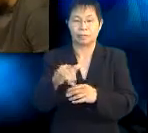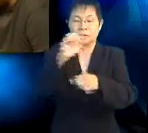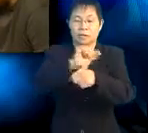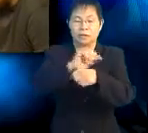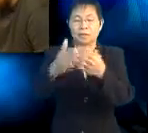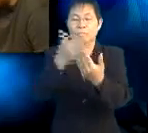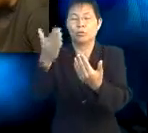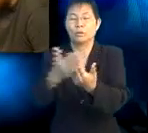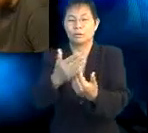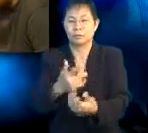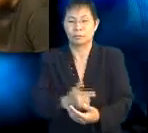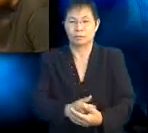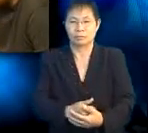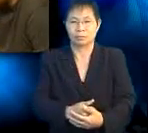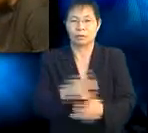Mat.